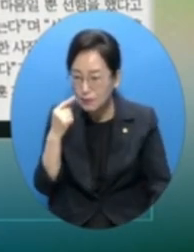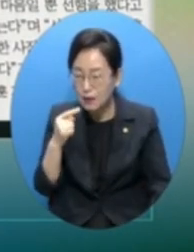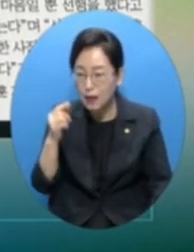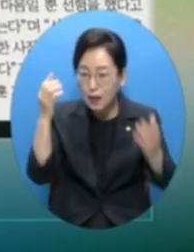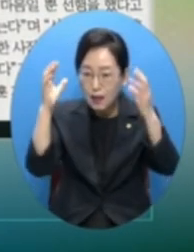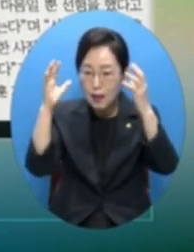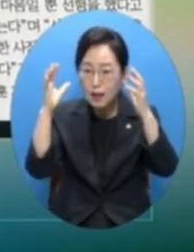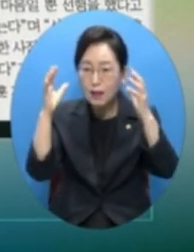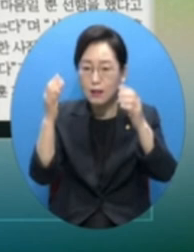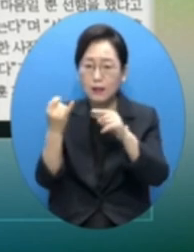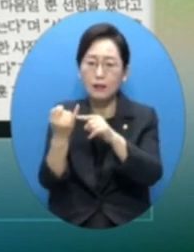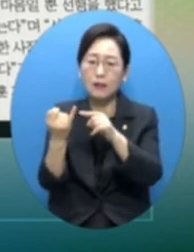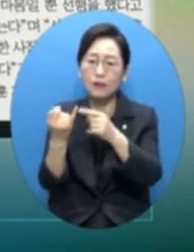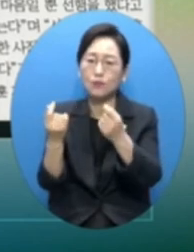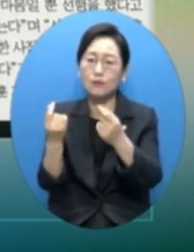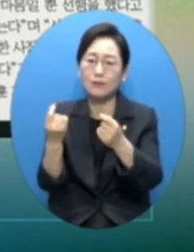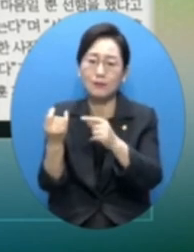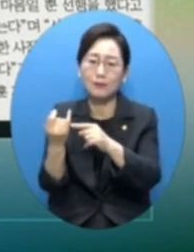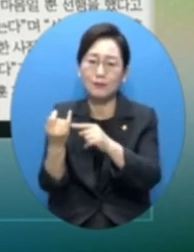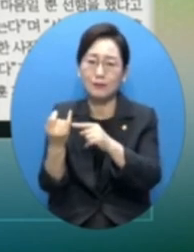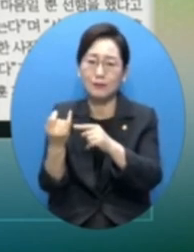어린아이가